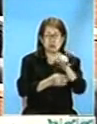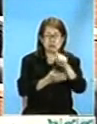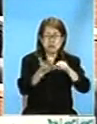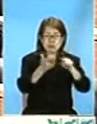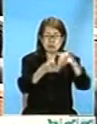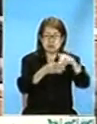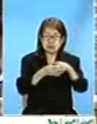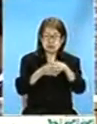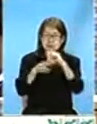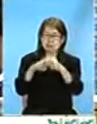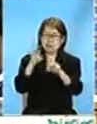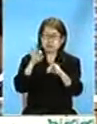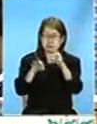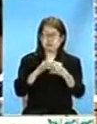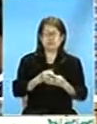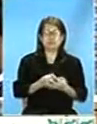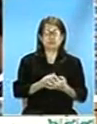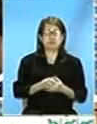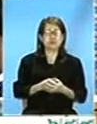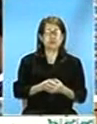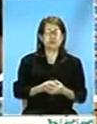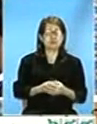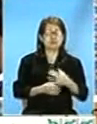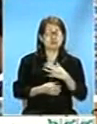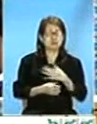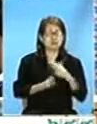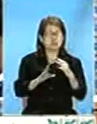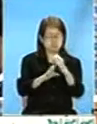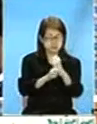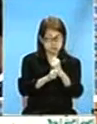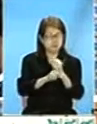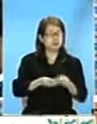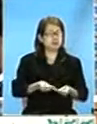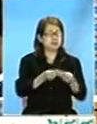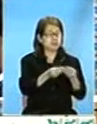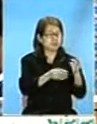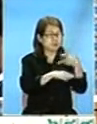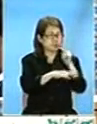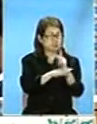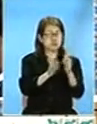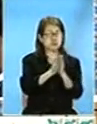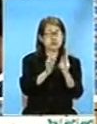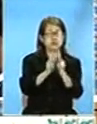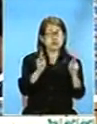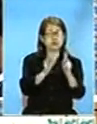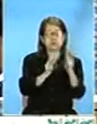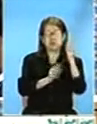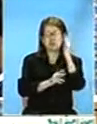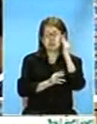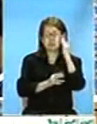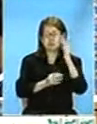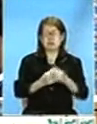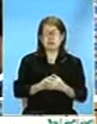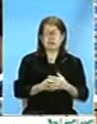งนี้ครับเพราะฉะนั้นก็ขอสรุปให้ท่านประธานให้ท่านกรรมาธิการครับว่า